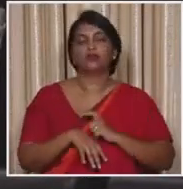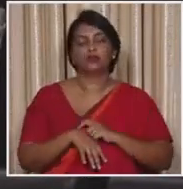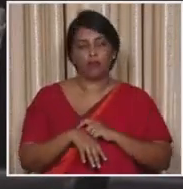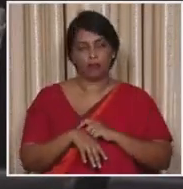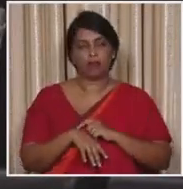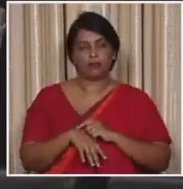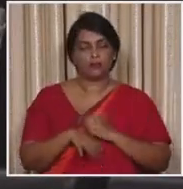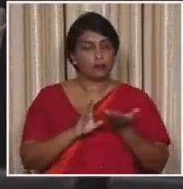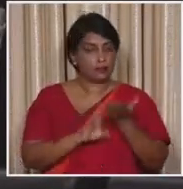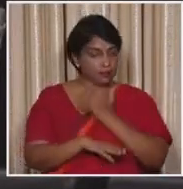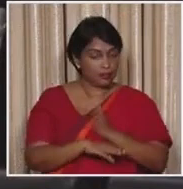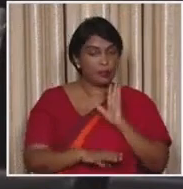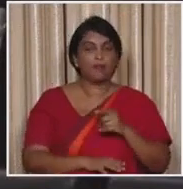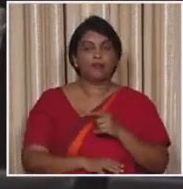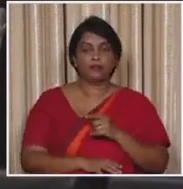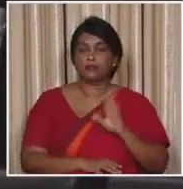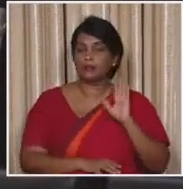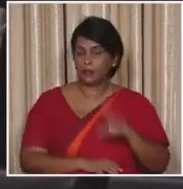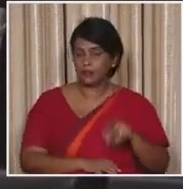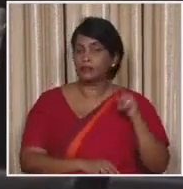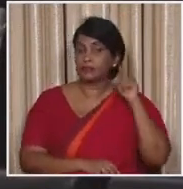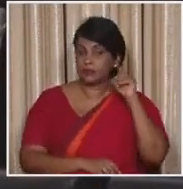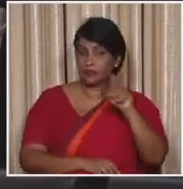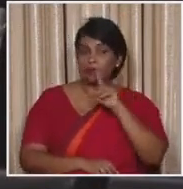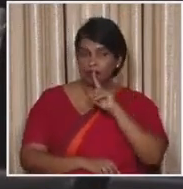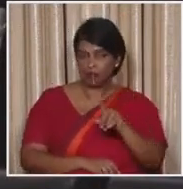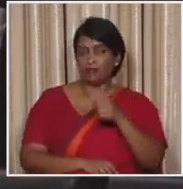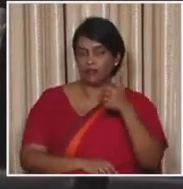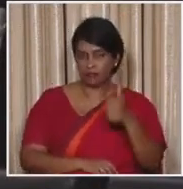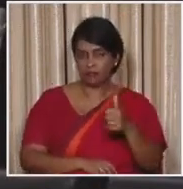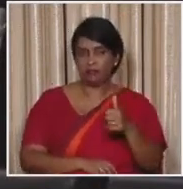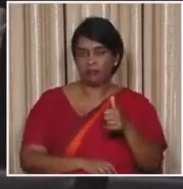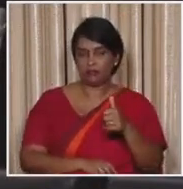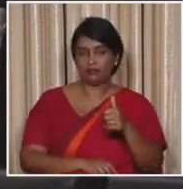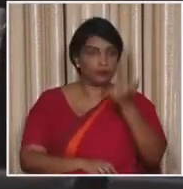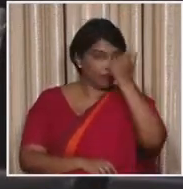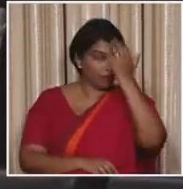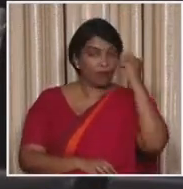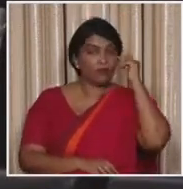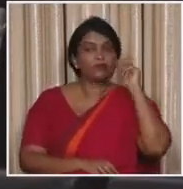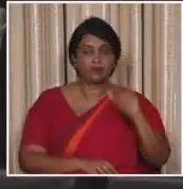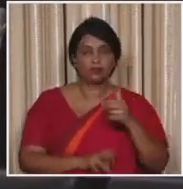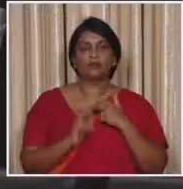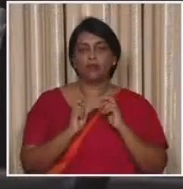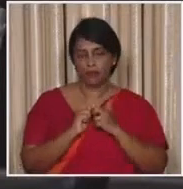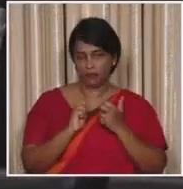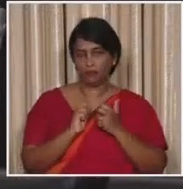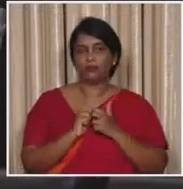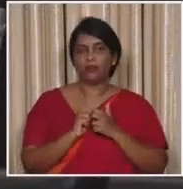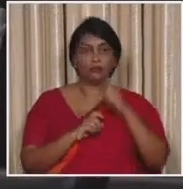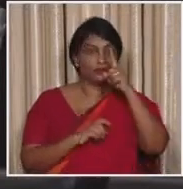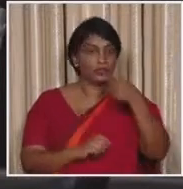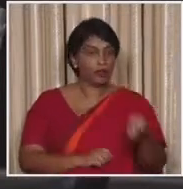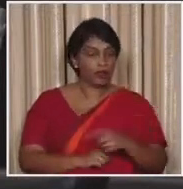ஒரு பிரச்சனை உள்ளது. ஒரு நாளில் அவர்கள் 40 அனுமதிகளையே வழங்குகின்றனர். எனினும் நாம் அவர்களுடன் பேச்சுவார்த்தை நடத்தி